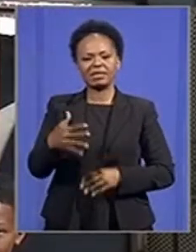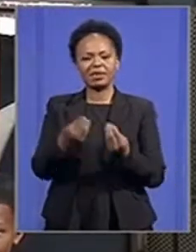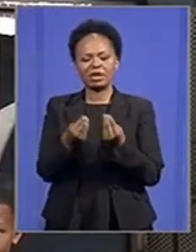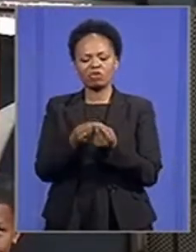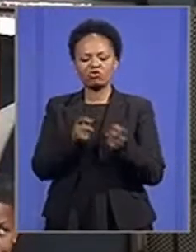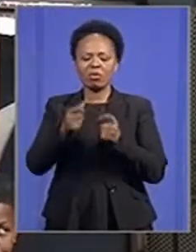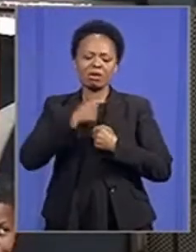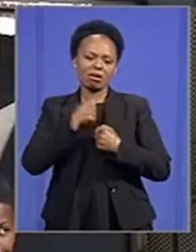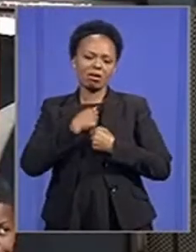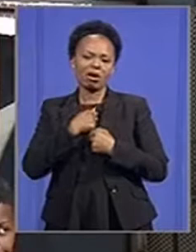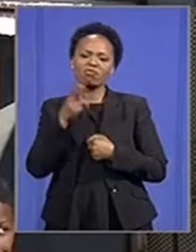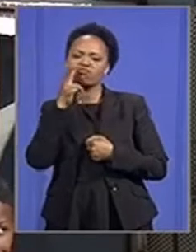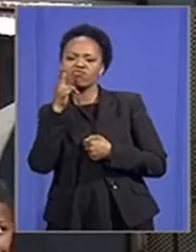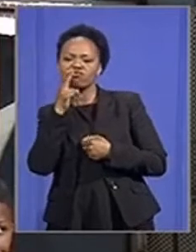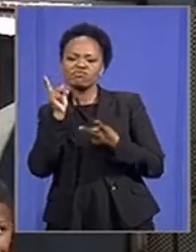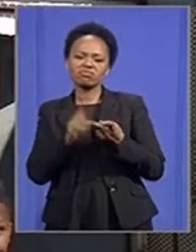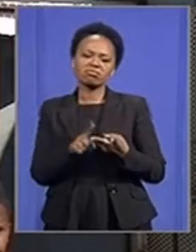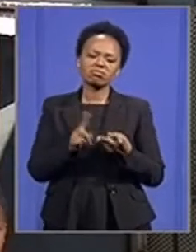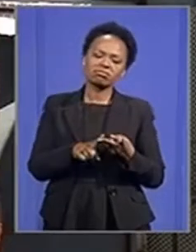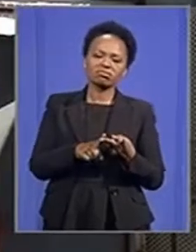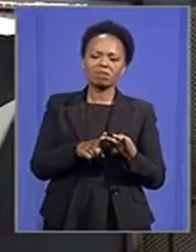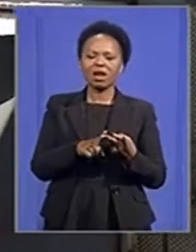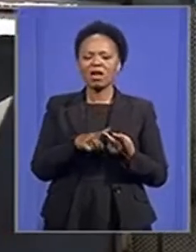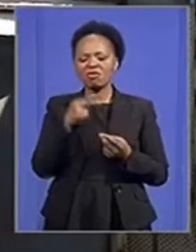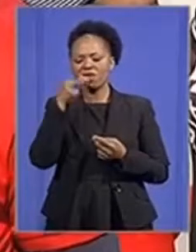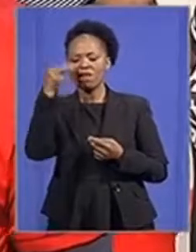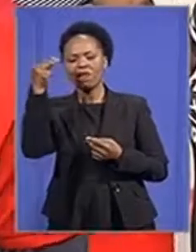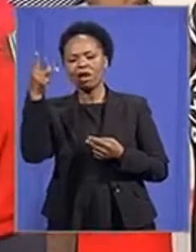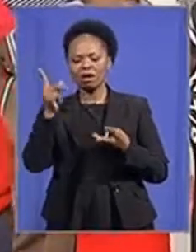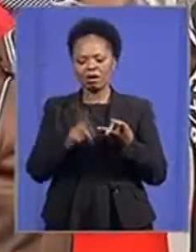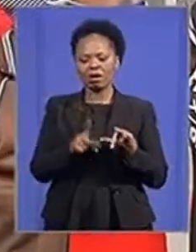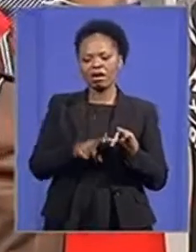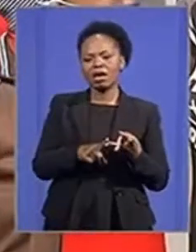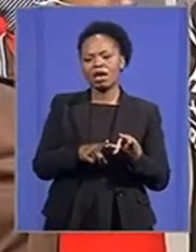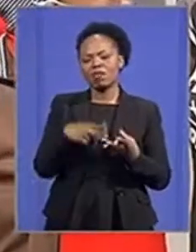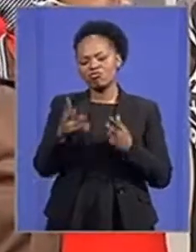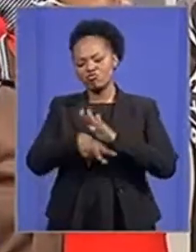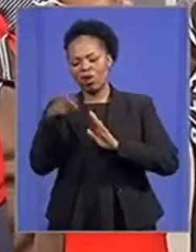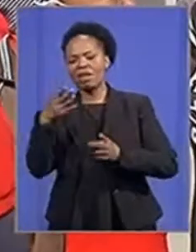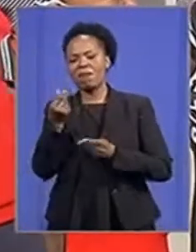shop, like cigarette, like flavor, and my cash money. Rolo re tshamekile